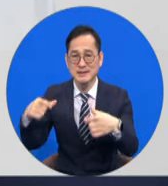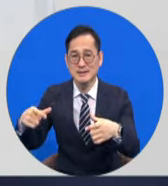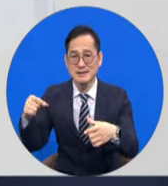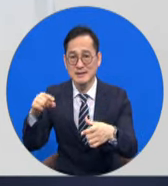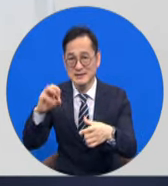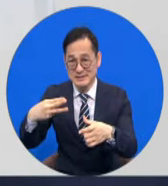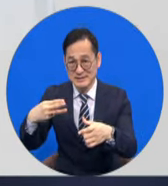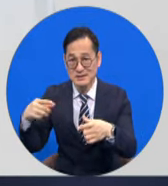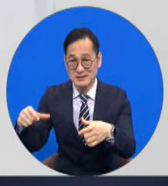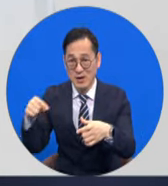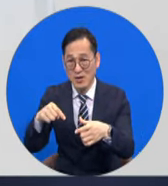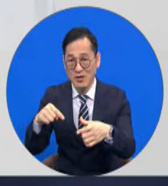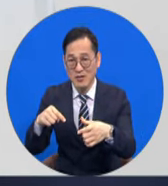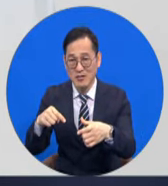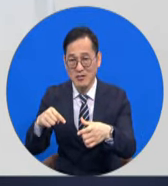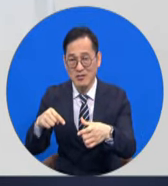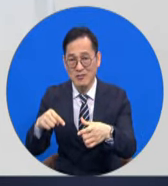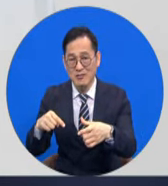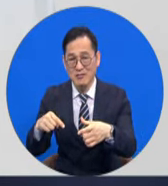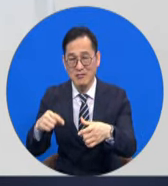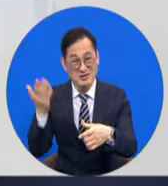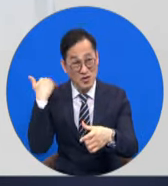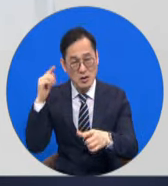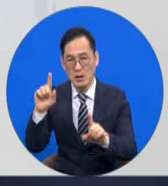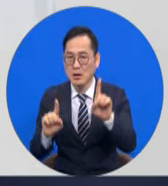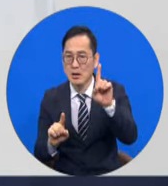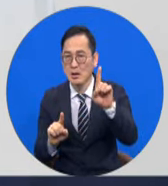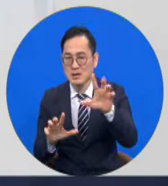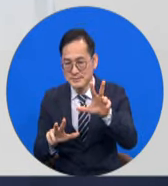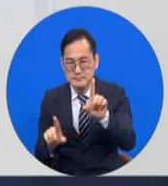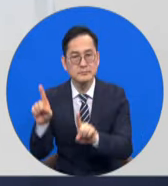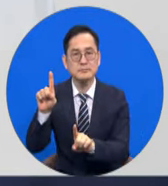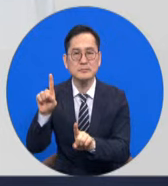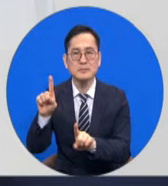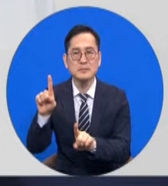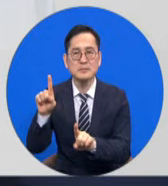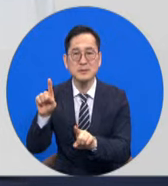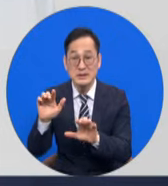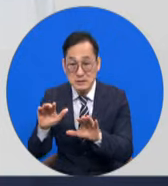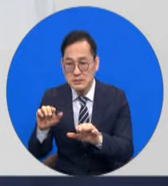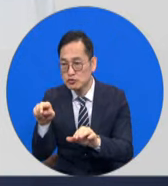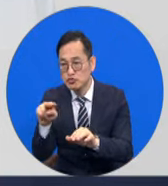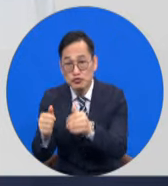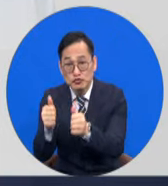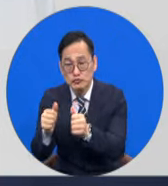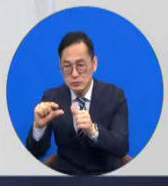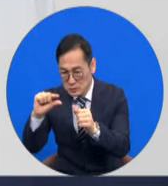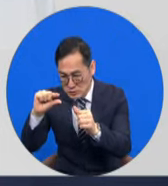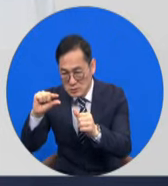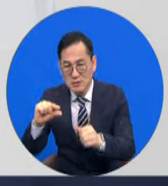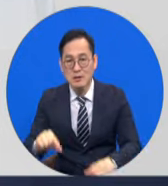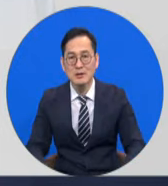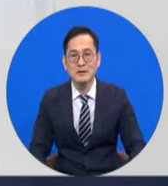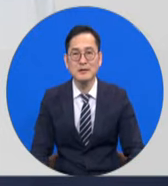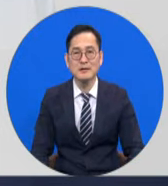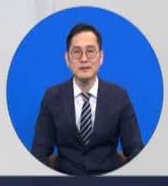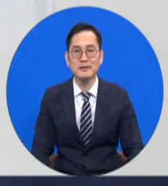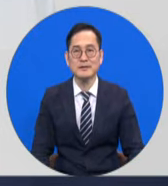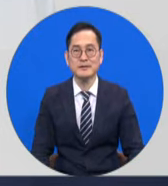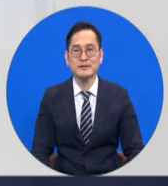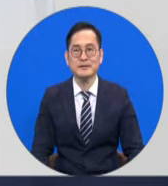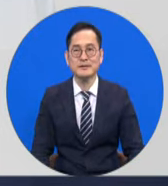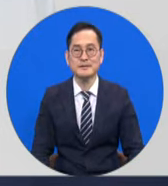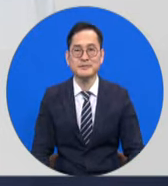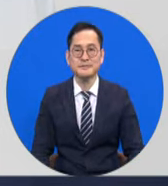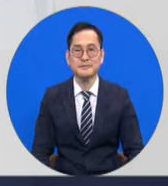않겠다 양당 후보에게. 역시나 여론조사가 박빙내로 두 후보가 지금 경합하고 있는 양상이거든요.